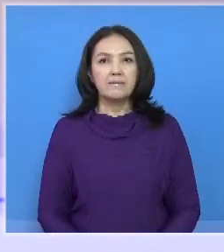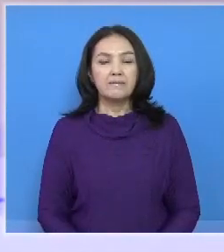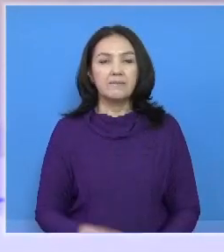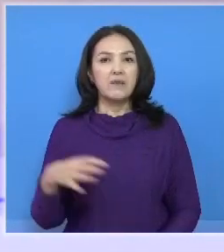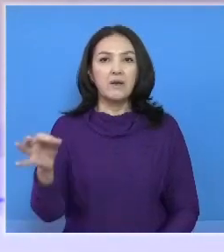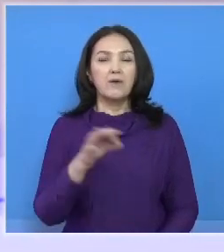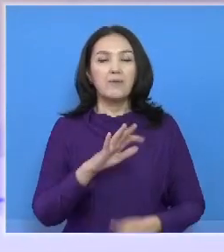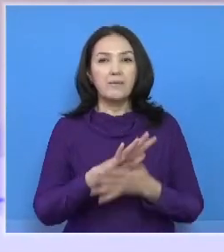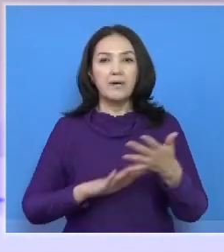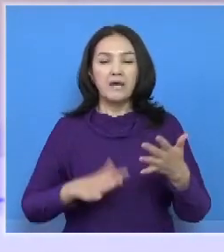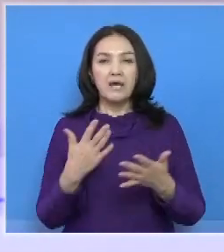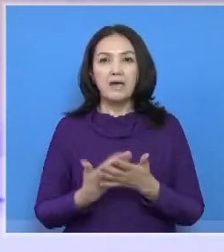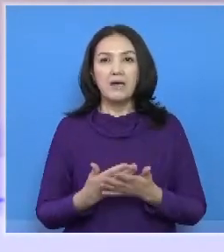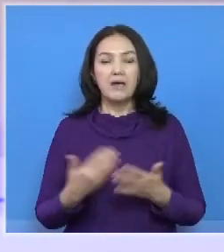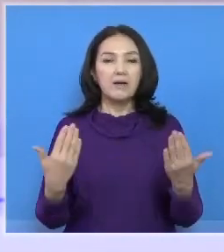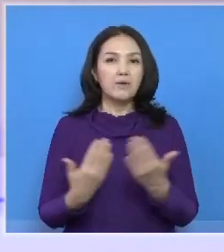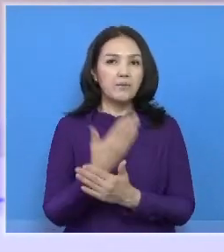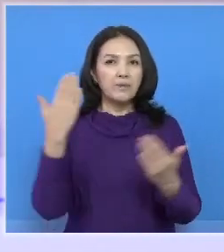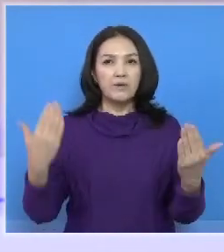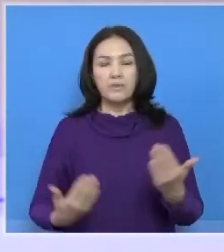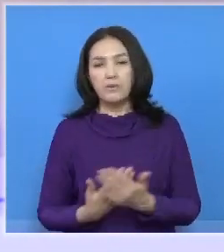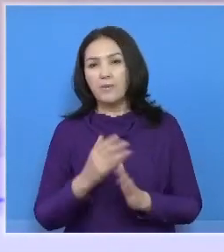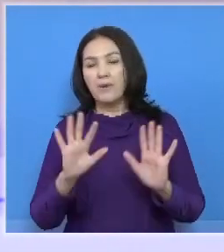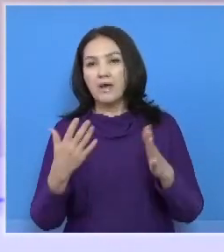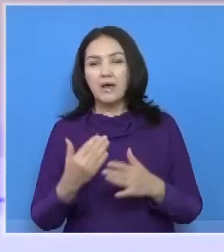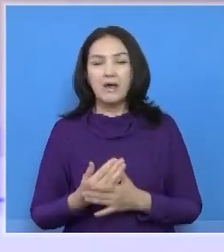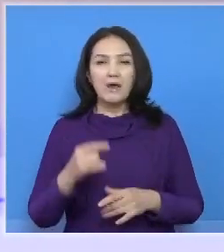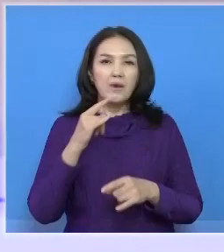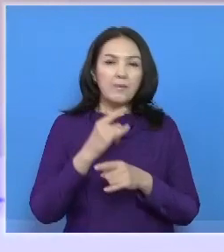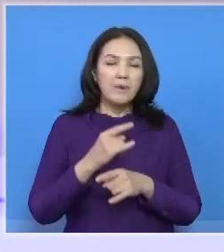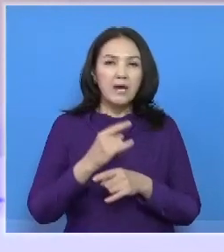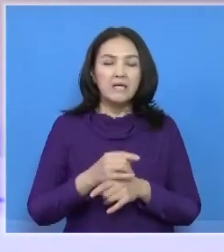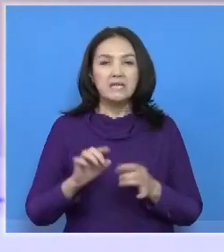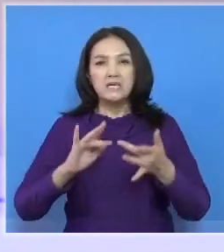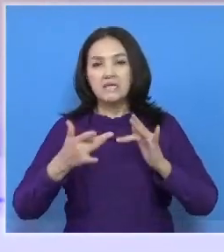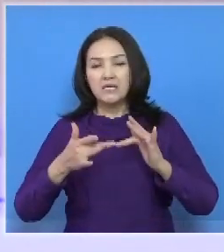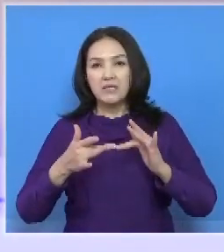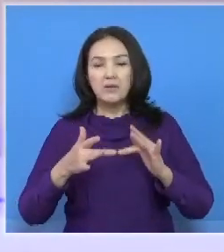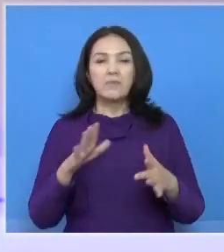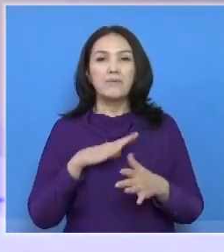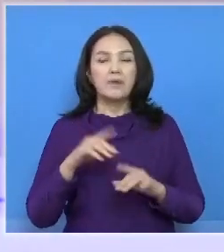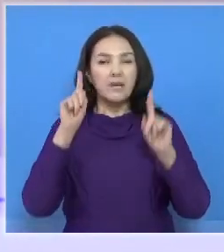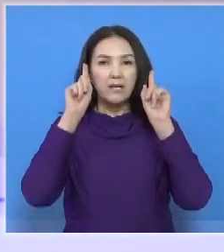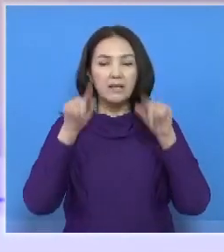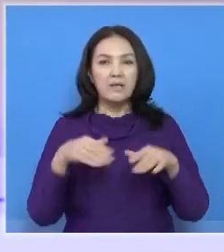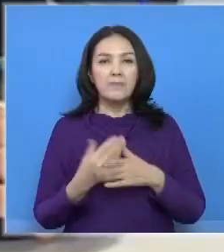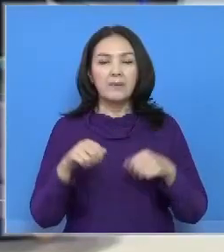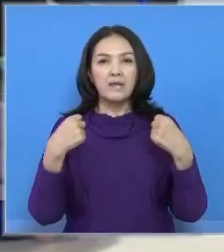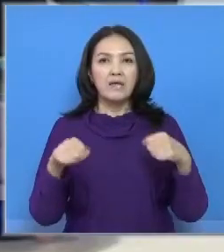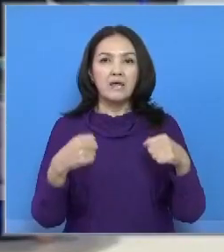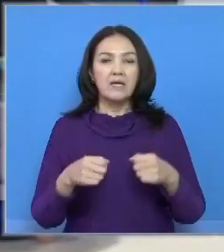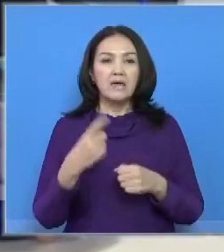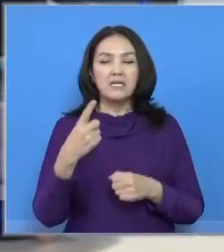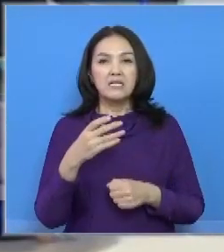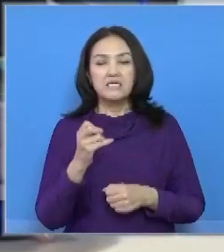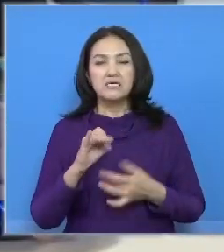в области продолжают происходить все новые и новые случаи мошенничества через интернет так неизвестные Под предлогом продажи через